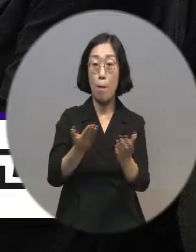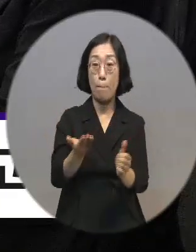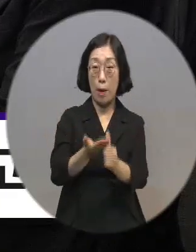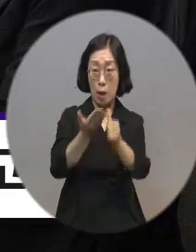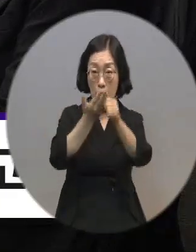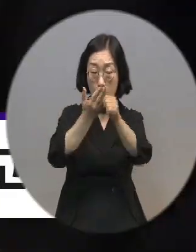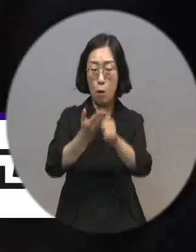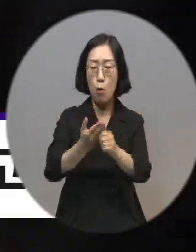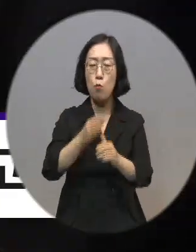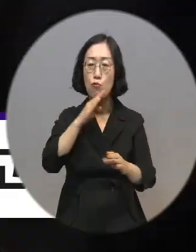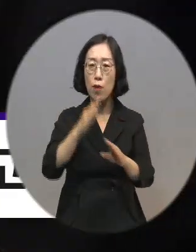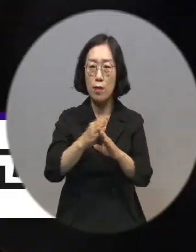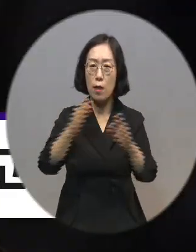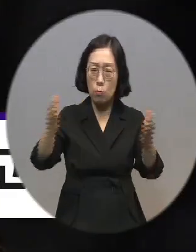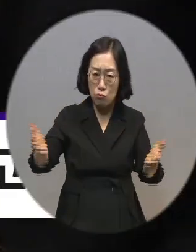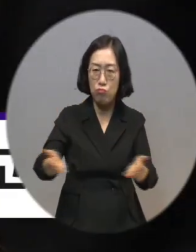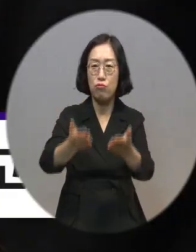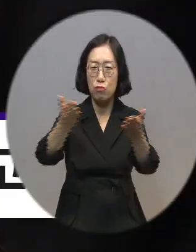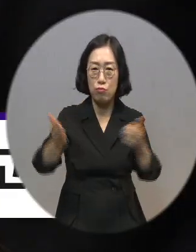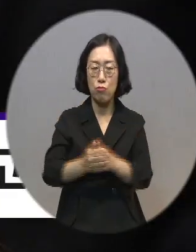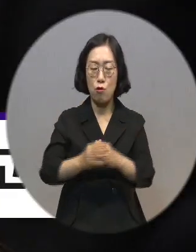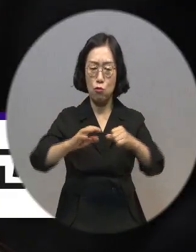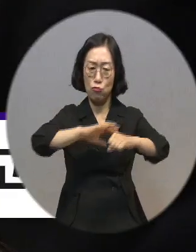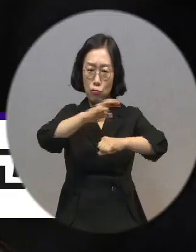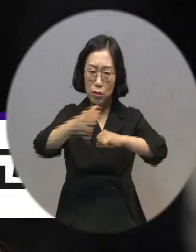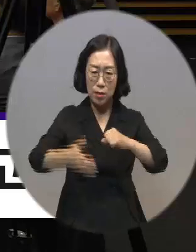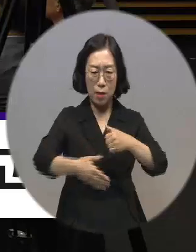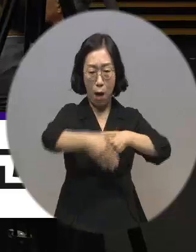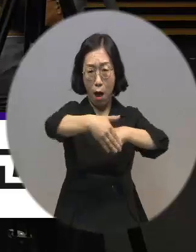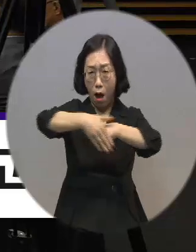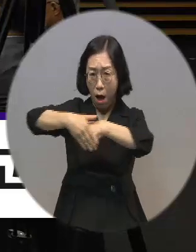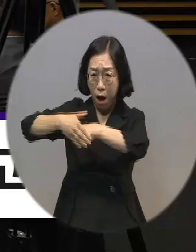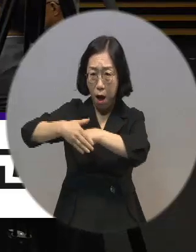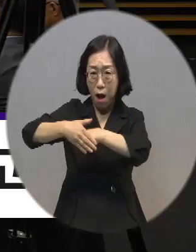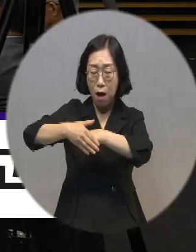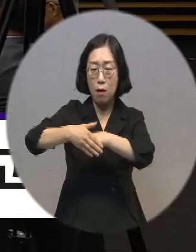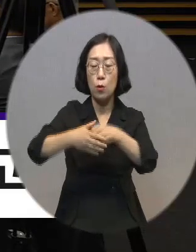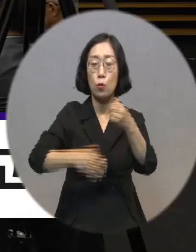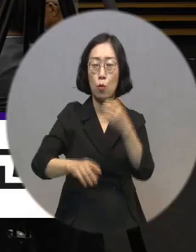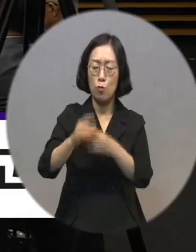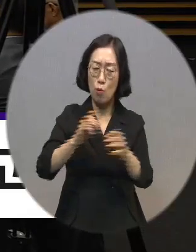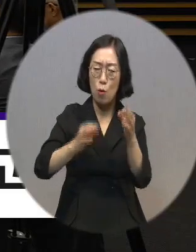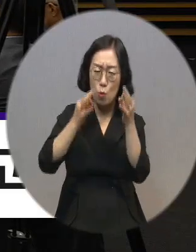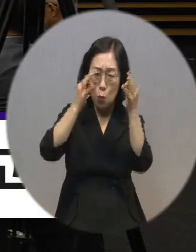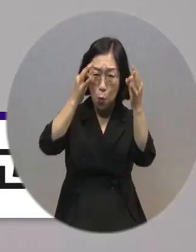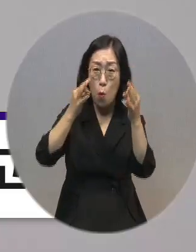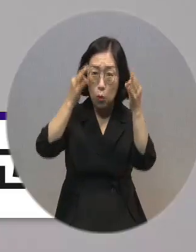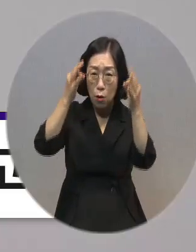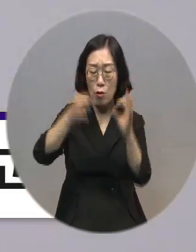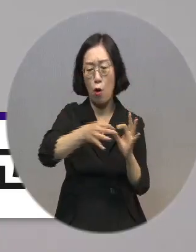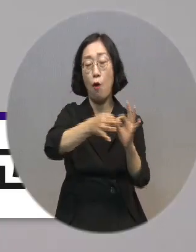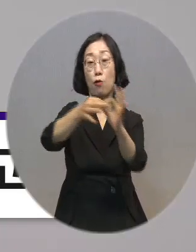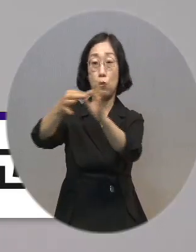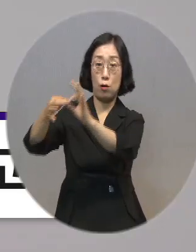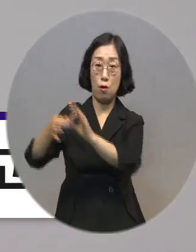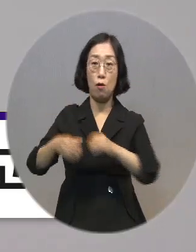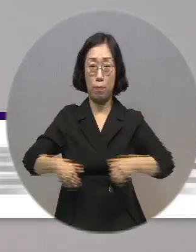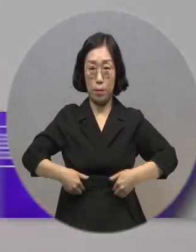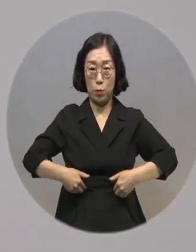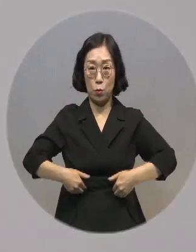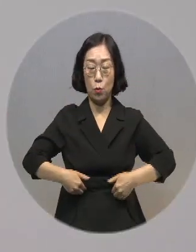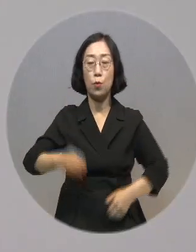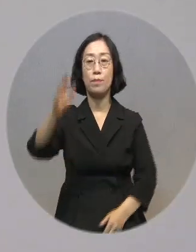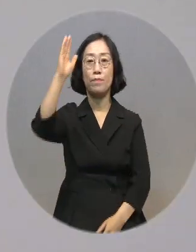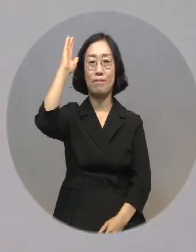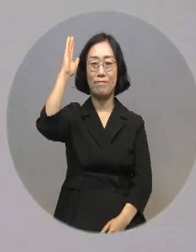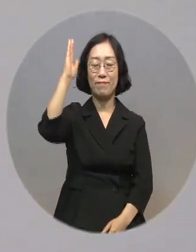대한 열망을 촉진하며 국제사회의 지지와 연대를 이끌어내는 입체적인 노력이 유기적으로 연결되어야 한다고